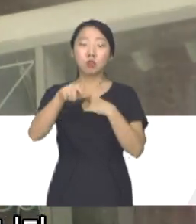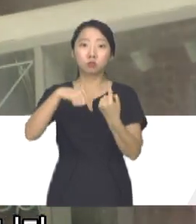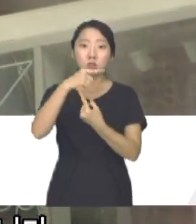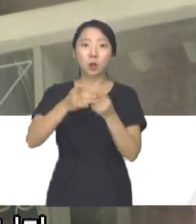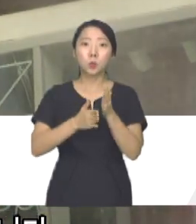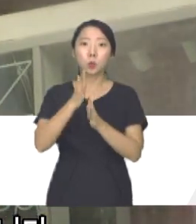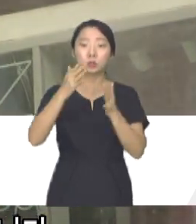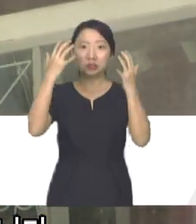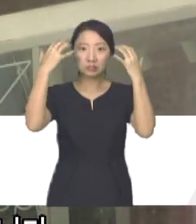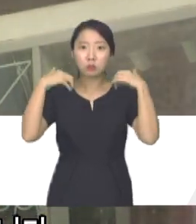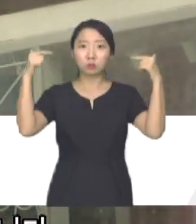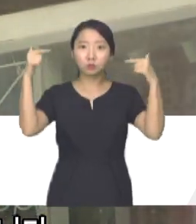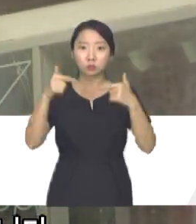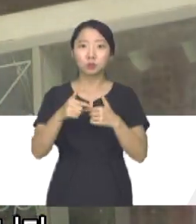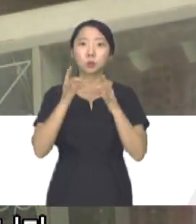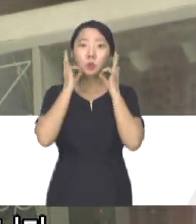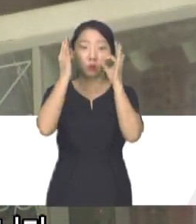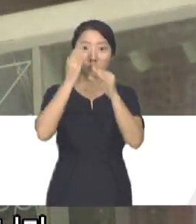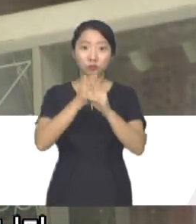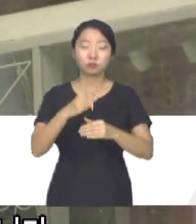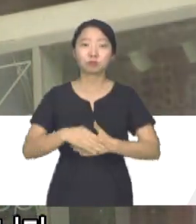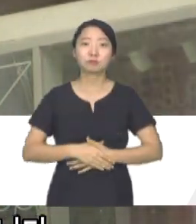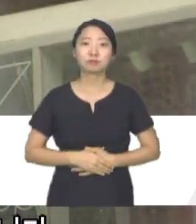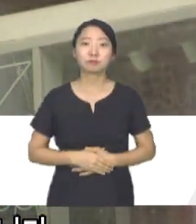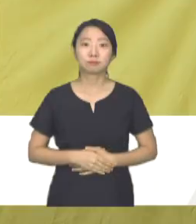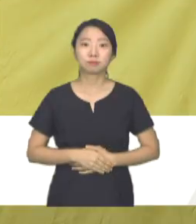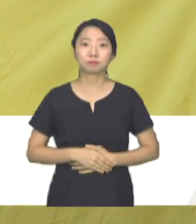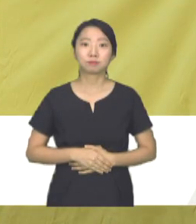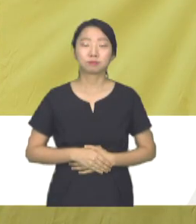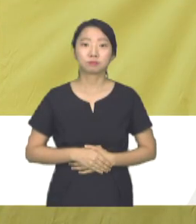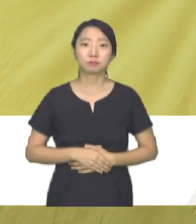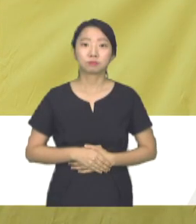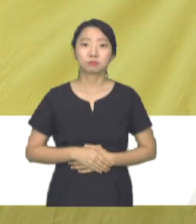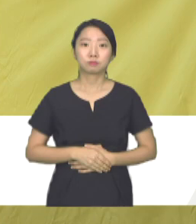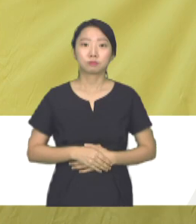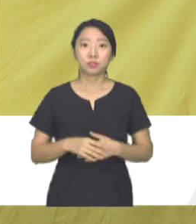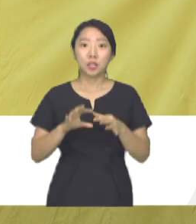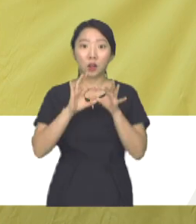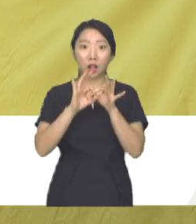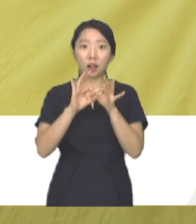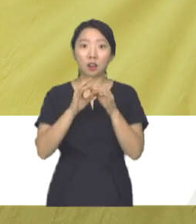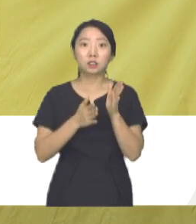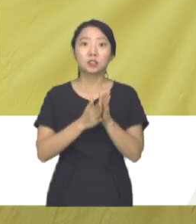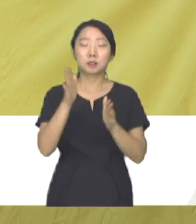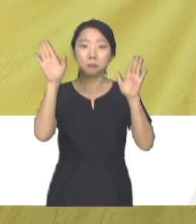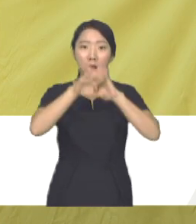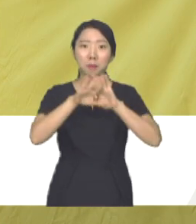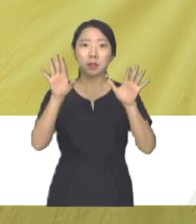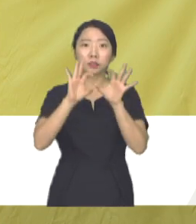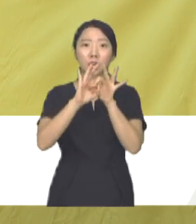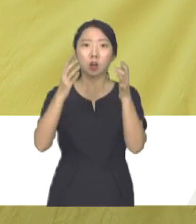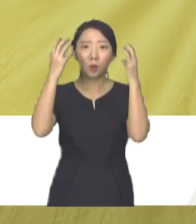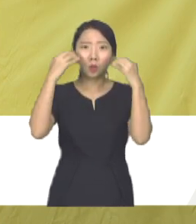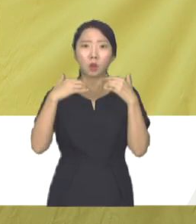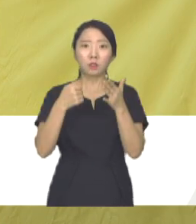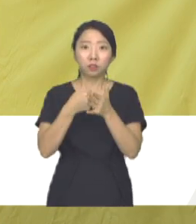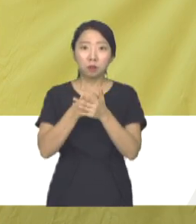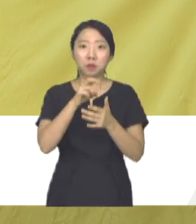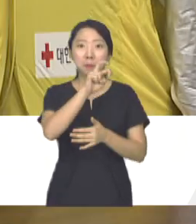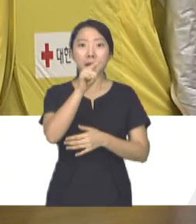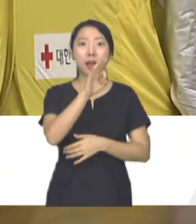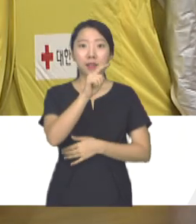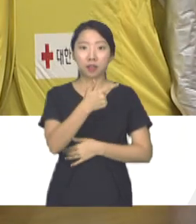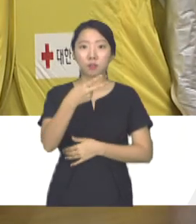도심 속 더위 식히기 에 주력하고 있습니다 이와 함께 시는 반 나도 없이 찾아오는 더위에 만한 구청